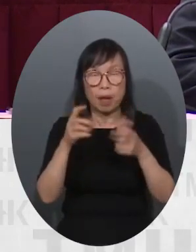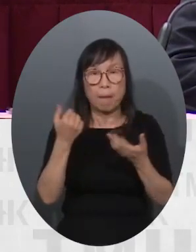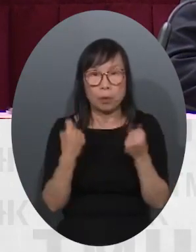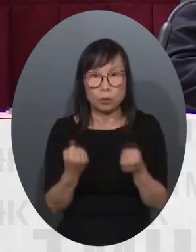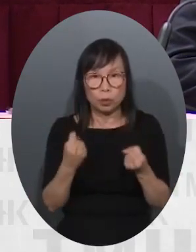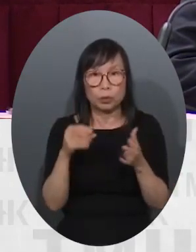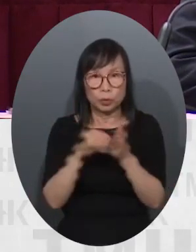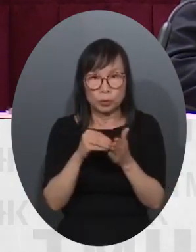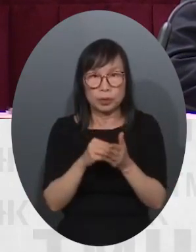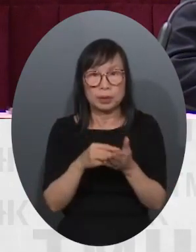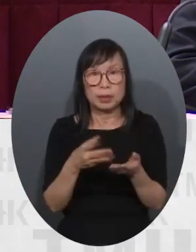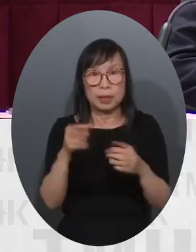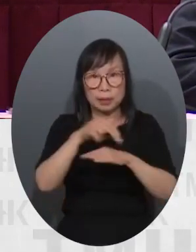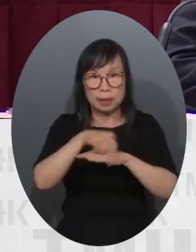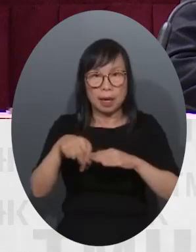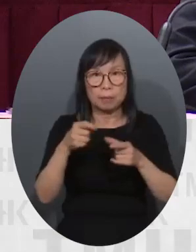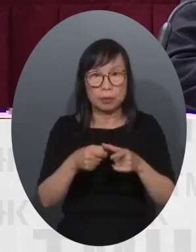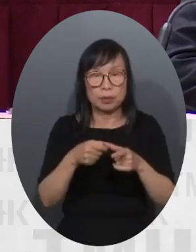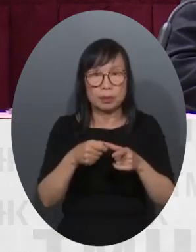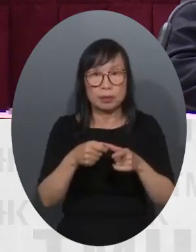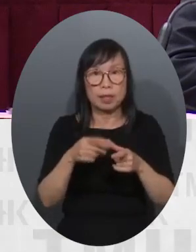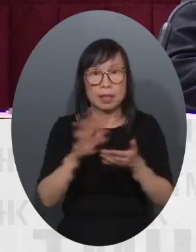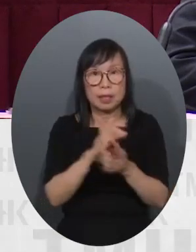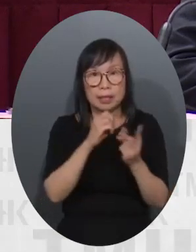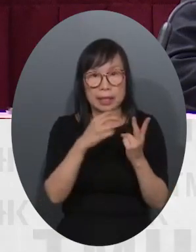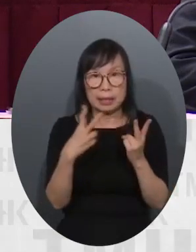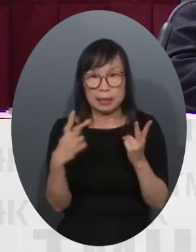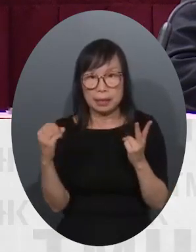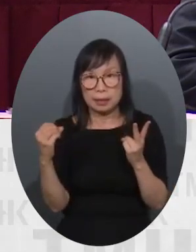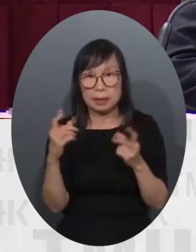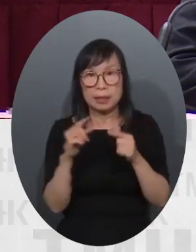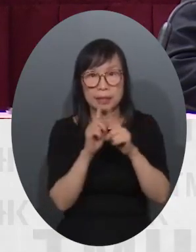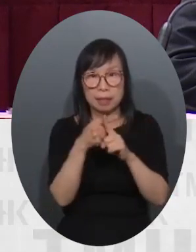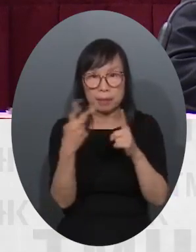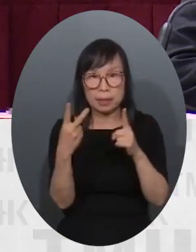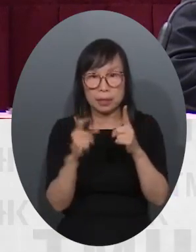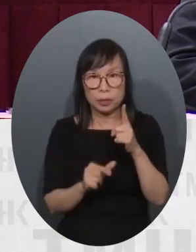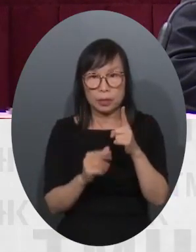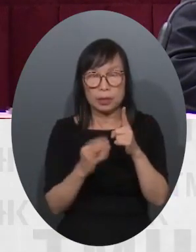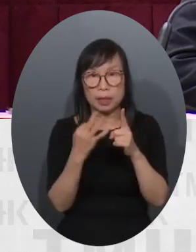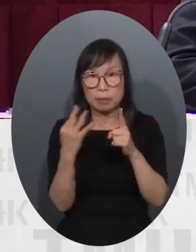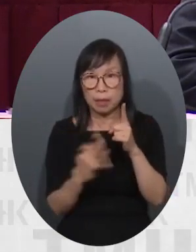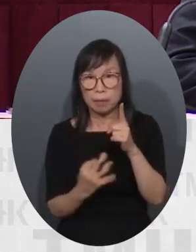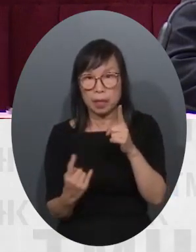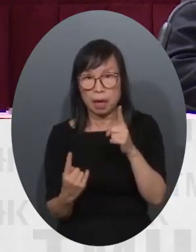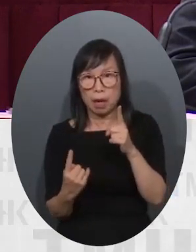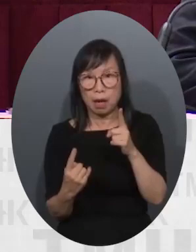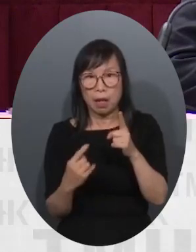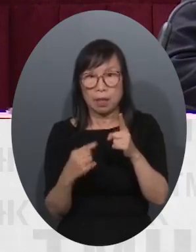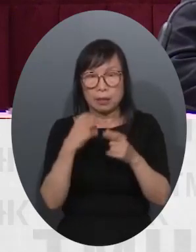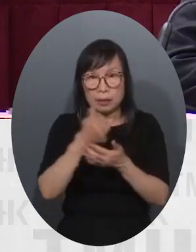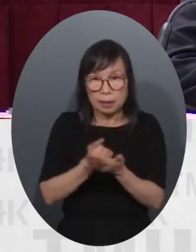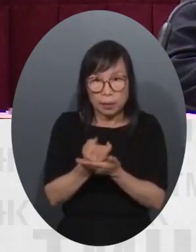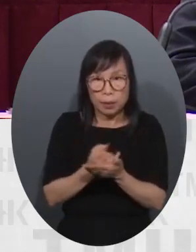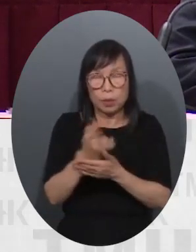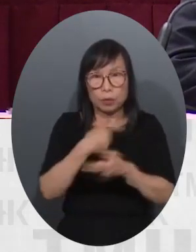案，就是接納公司截至2020年12月31日止年度的經審核的